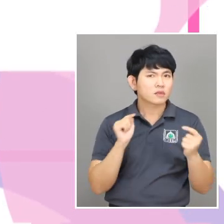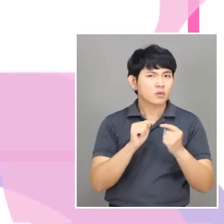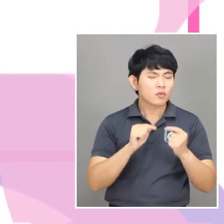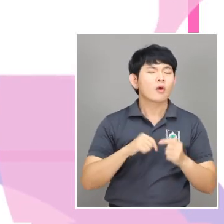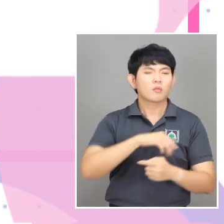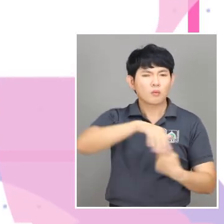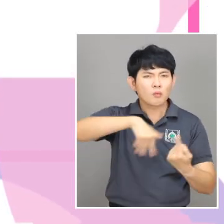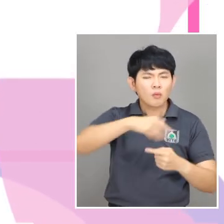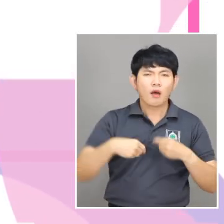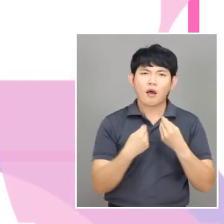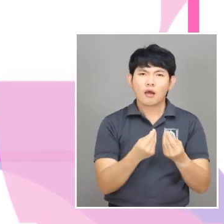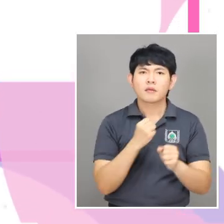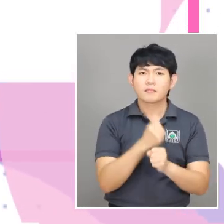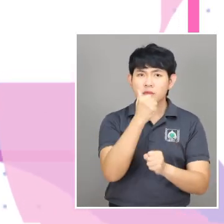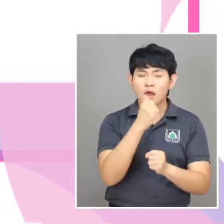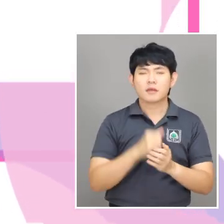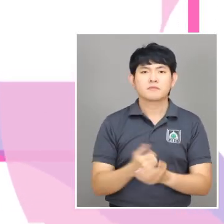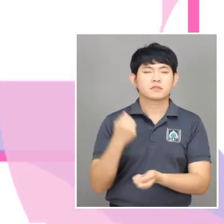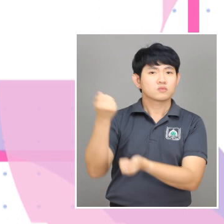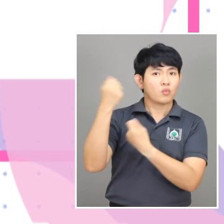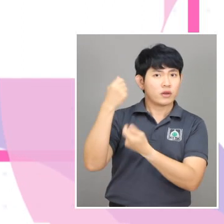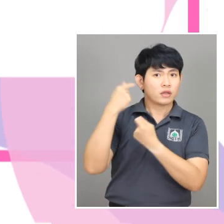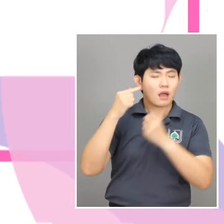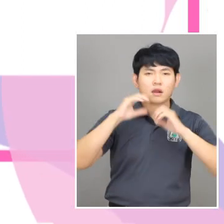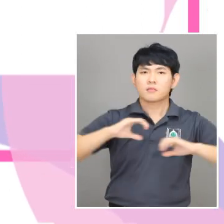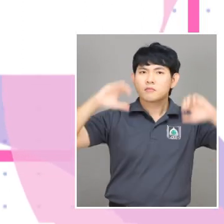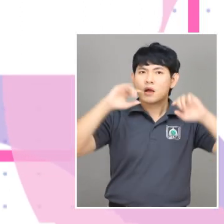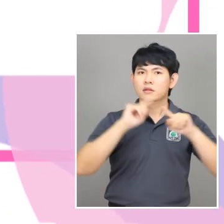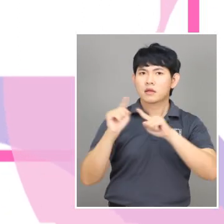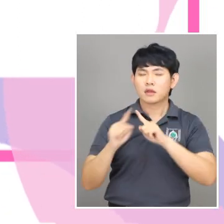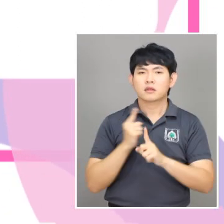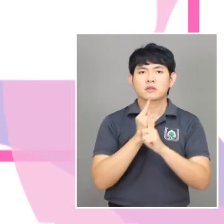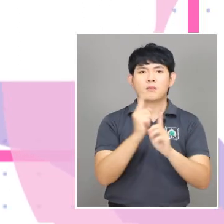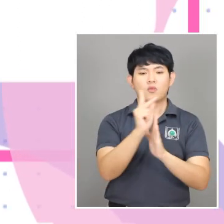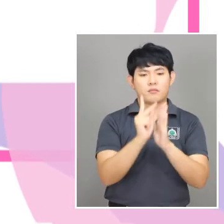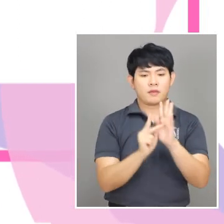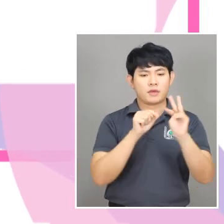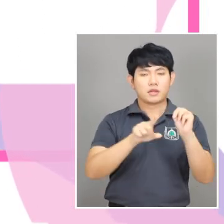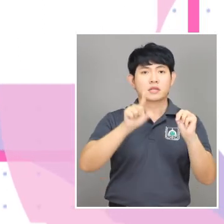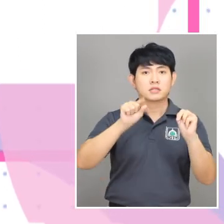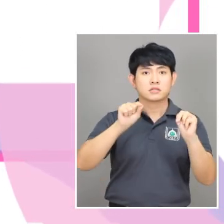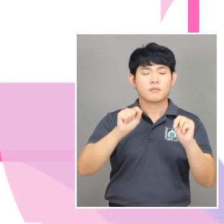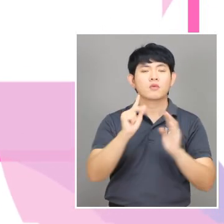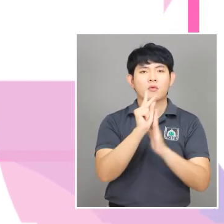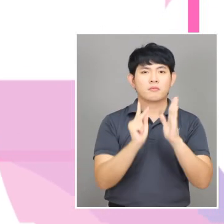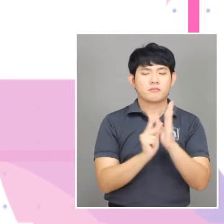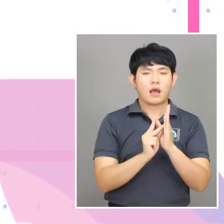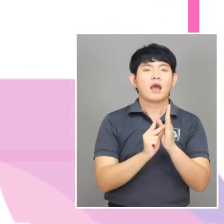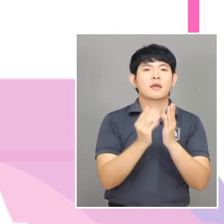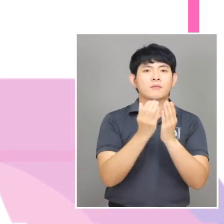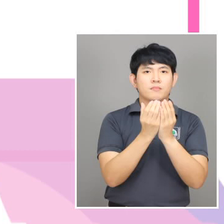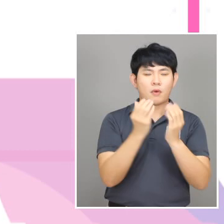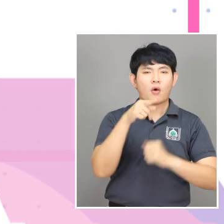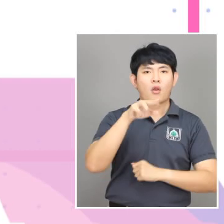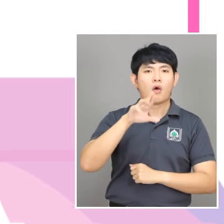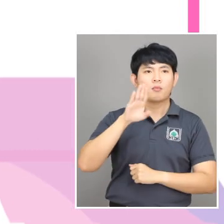ณะตลอดจนสวัสดิการและความช่วยเหลืออื่นจากรัฐตามมาตรา20แห่งพระราชบัญญัติส่งเสริมและพัฒนาคุณภาพชีวิตคนพิ